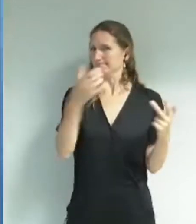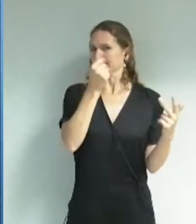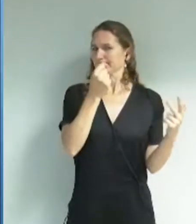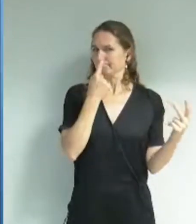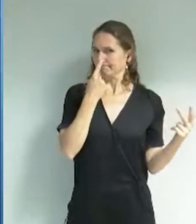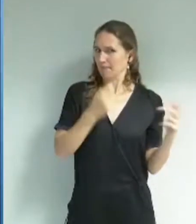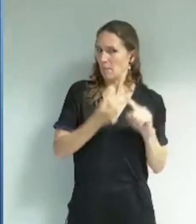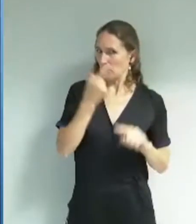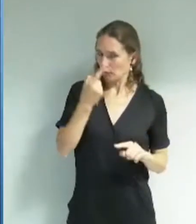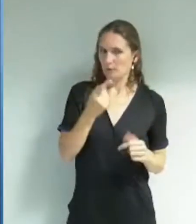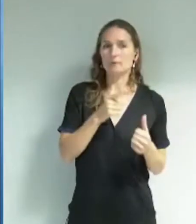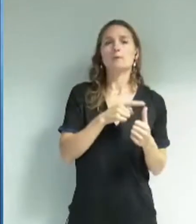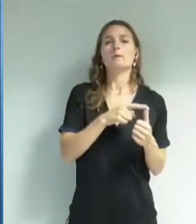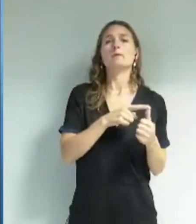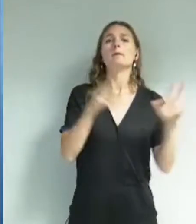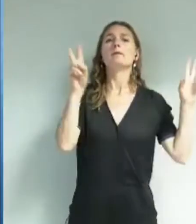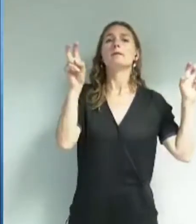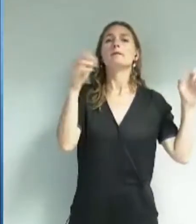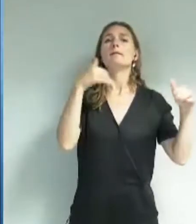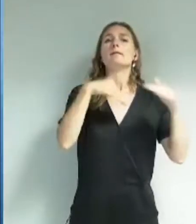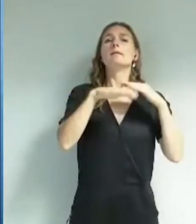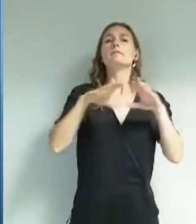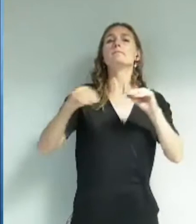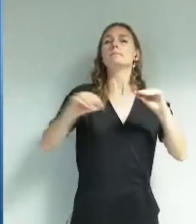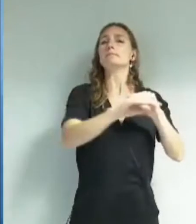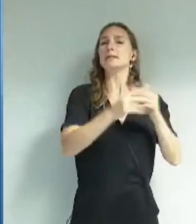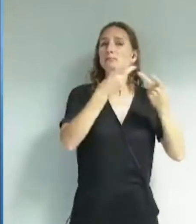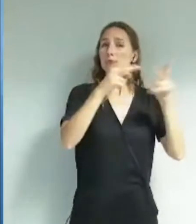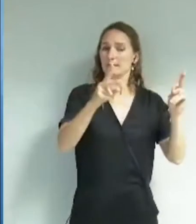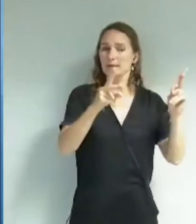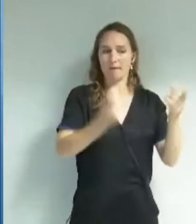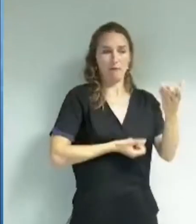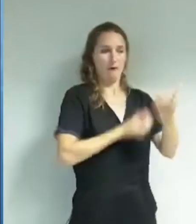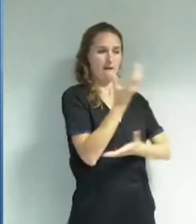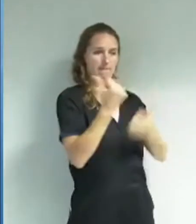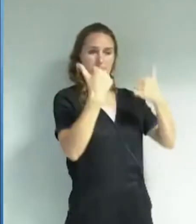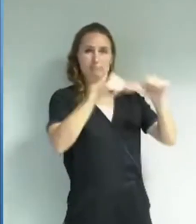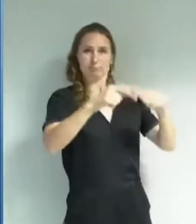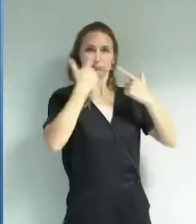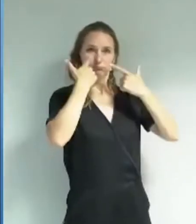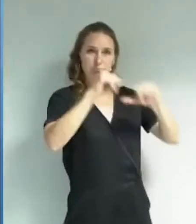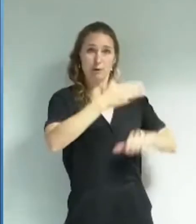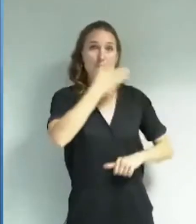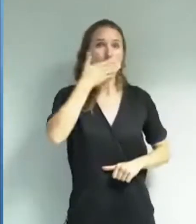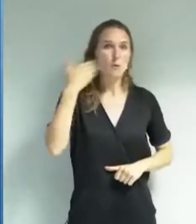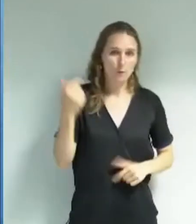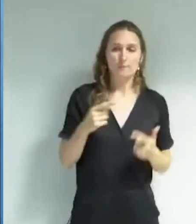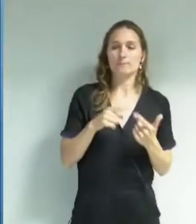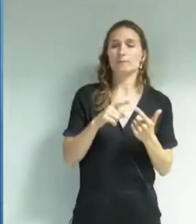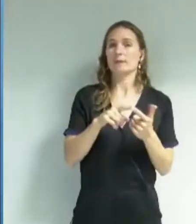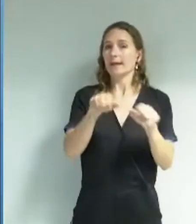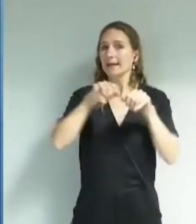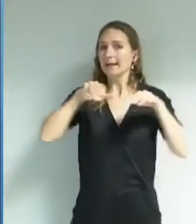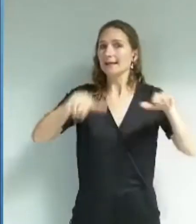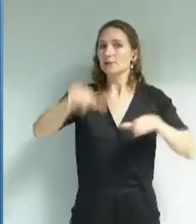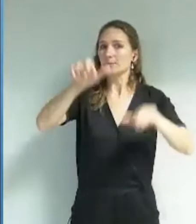L'une qui s'intitule « Mieux étiqueter les œuvres dans l'espace public », l'autre qui parle de créer un maillage d'habitants relais qui informe sur les propositions